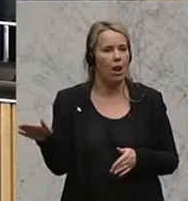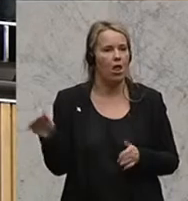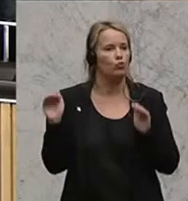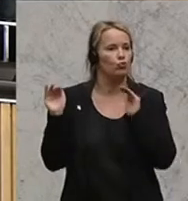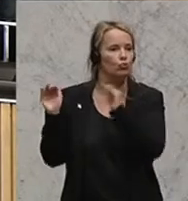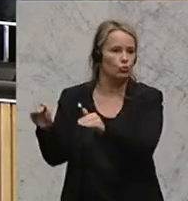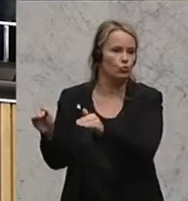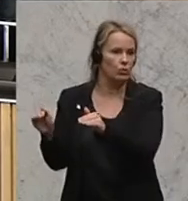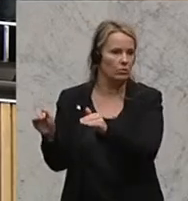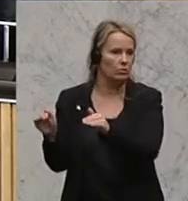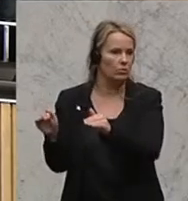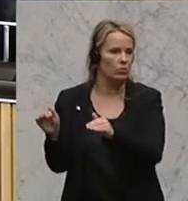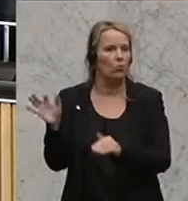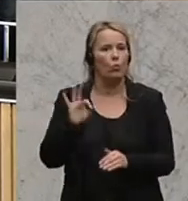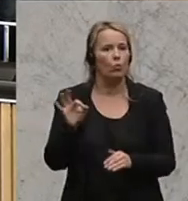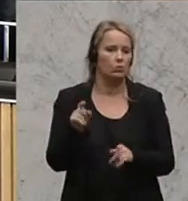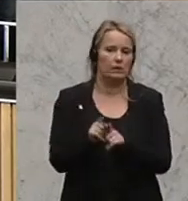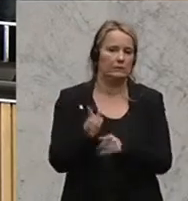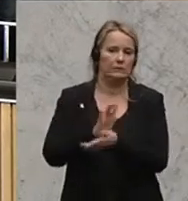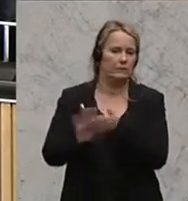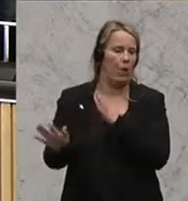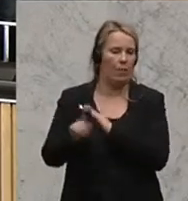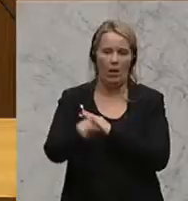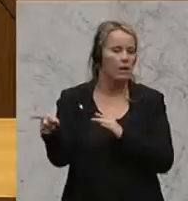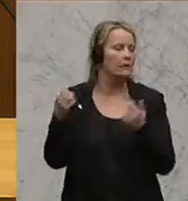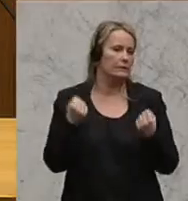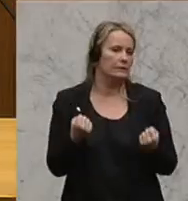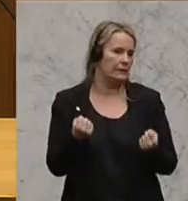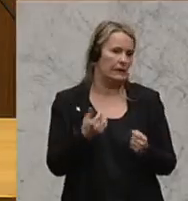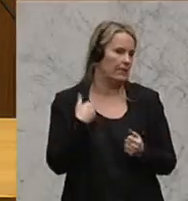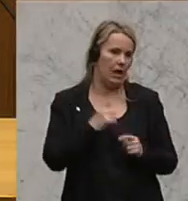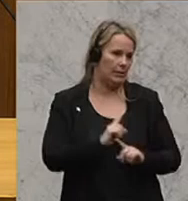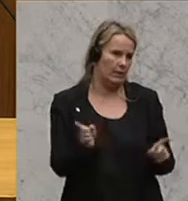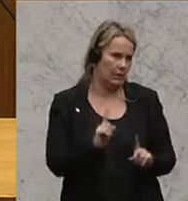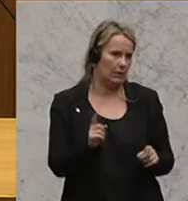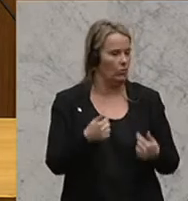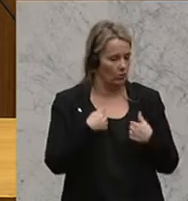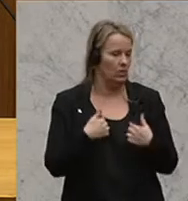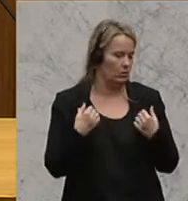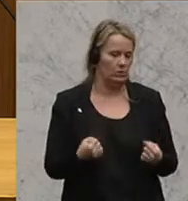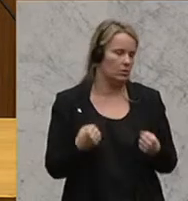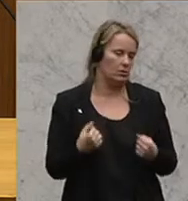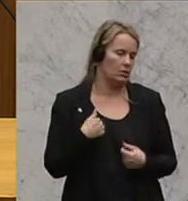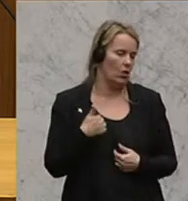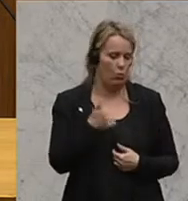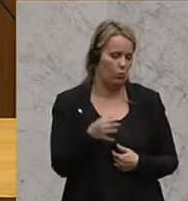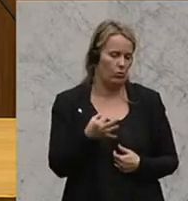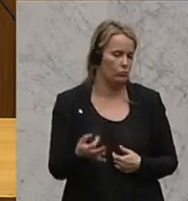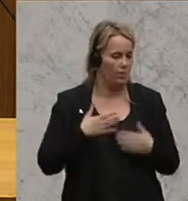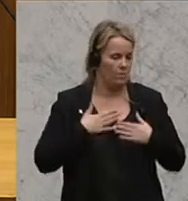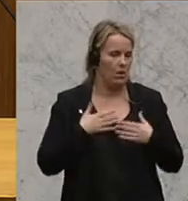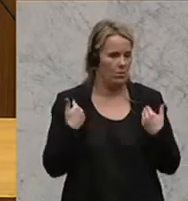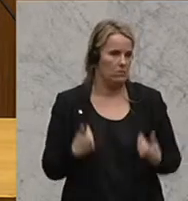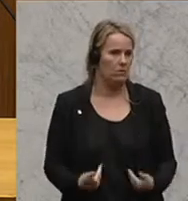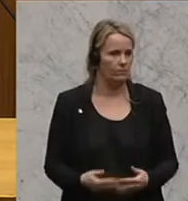in Schutz nimmt bzw. weißwäscht oder sagt, es wird sicher nichts passiert sein, dafür bürge ich, dafür lege ich